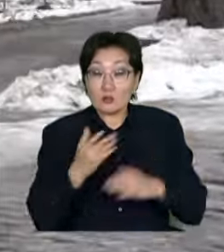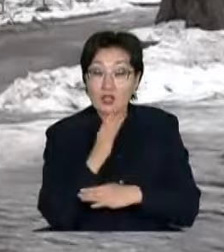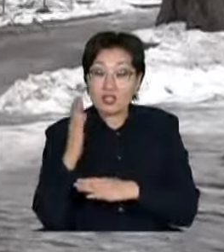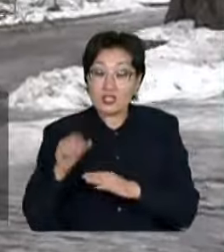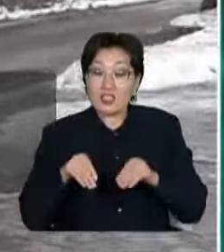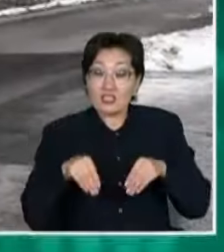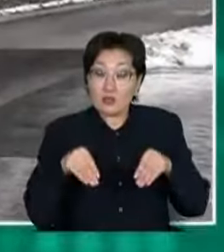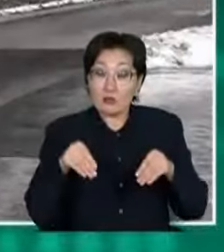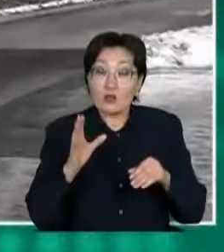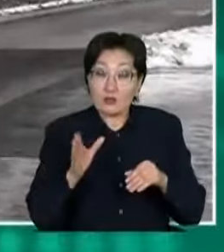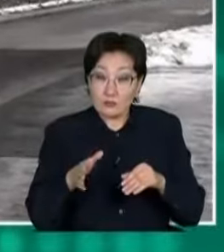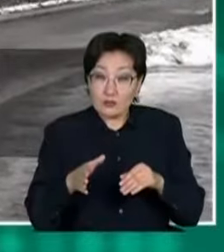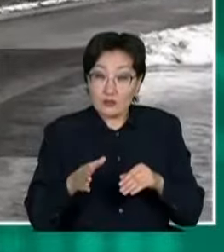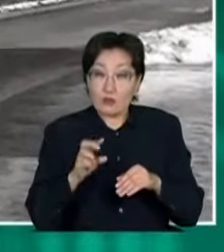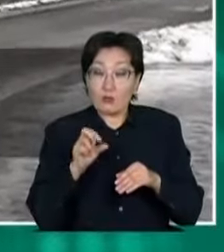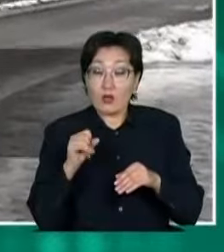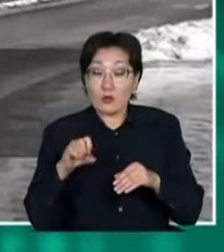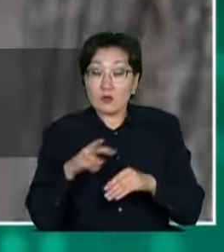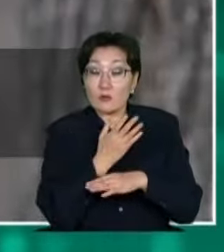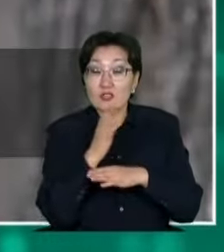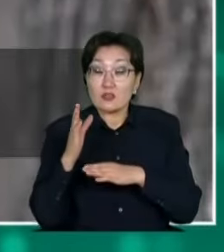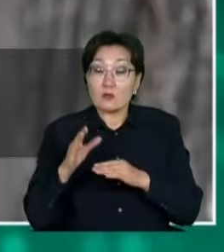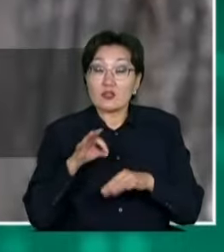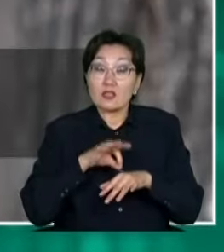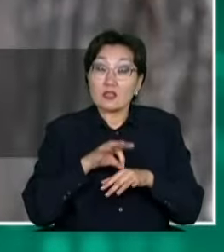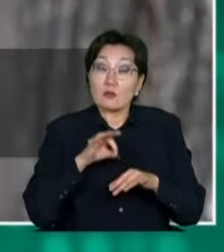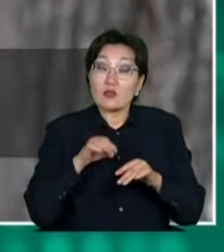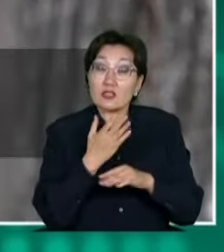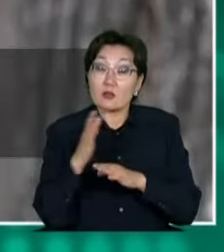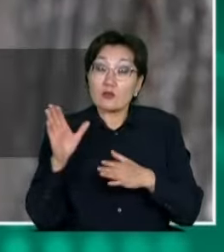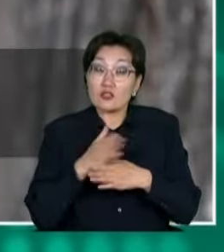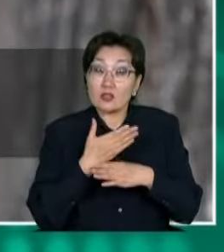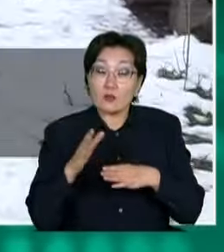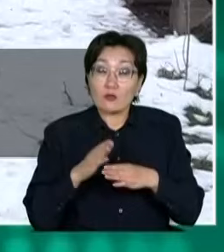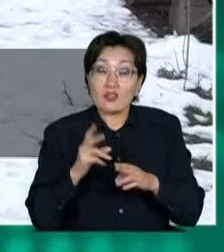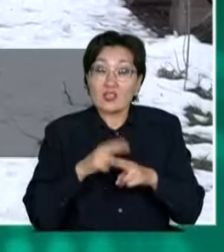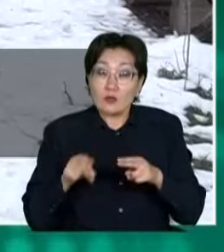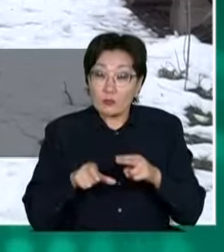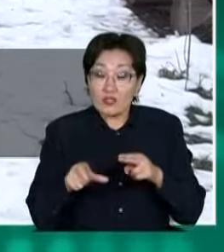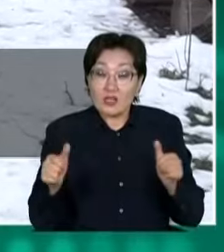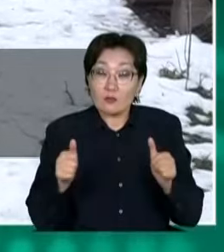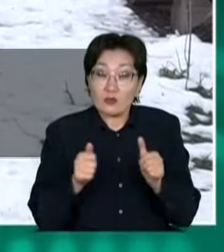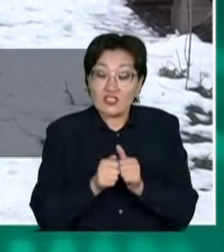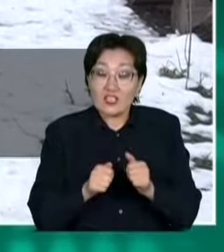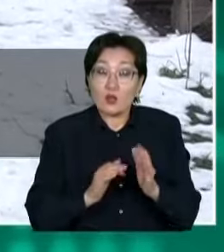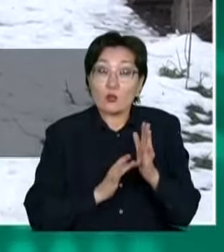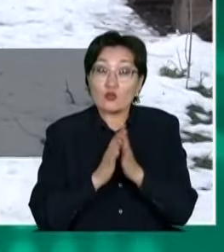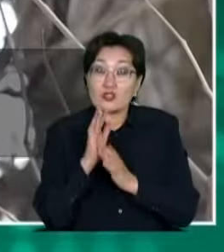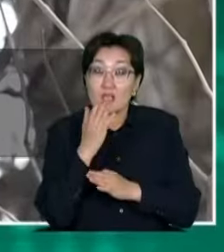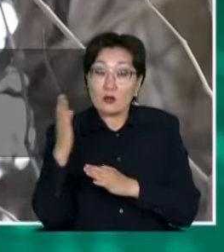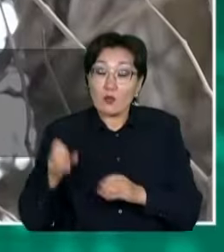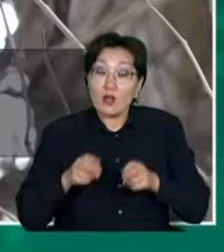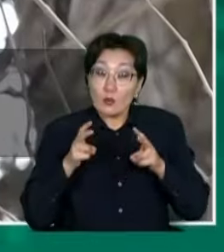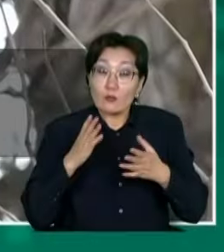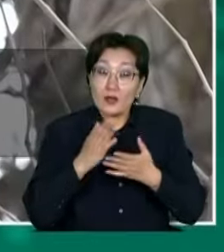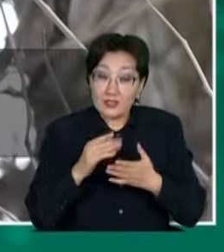егеміз. Бауын бақшасындағы ауру ағаштардан бөлек темір жол жиегіндегі бұталардың да қауіпті екенін мамандар